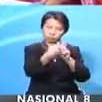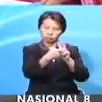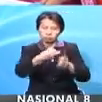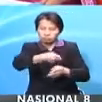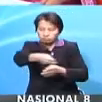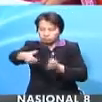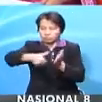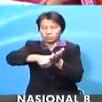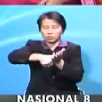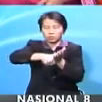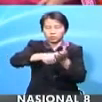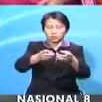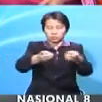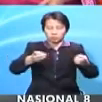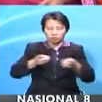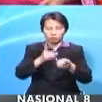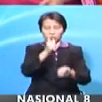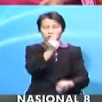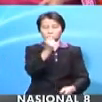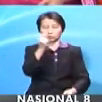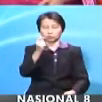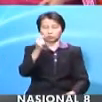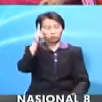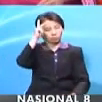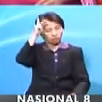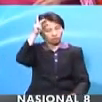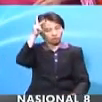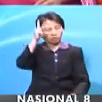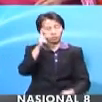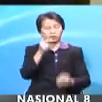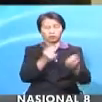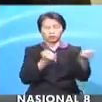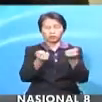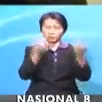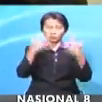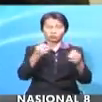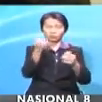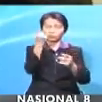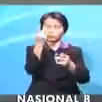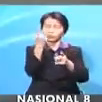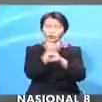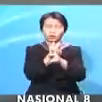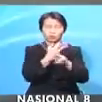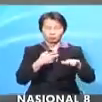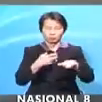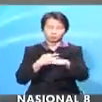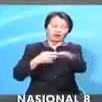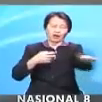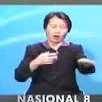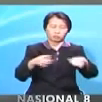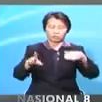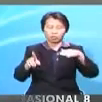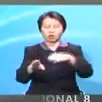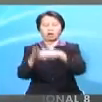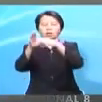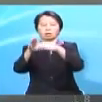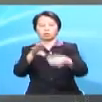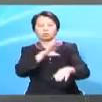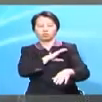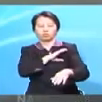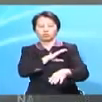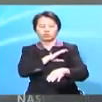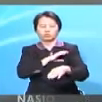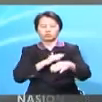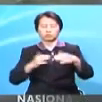sekitar daerah tumpat berita suspek beberapa kali tebal sebelum dikepung